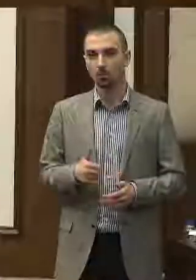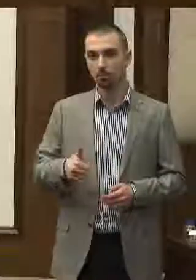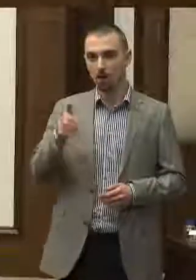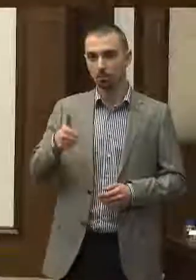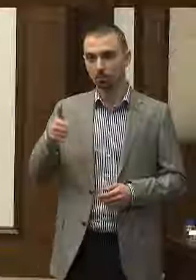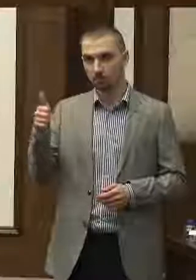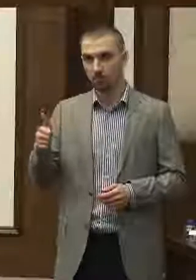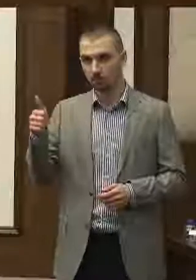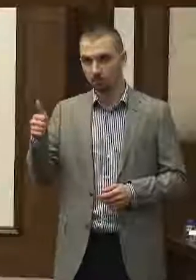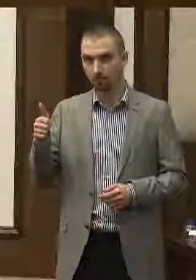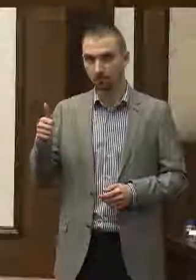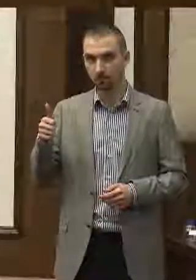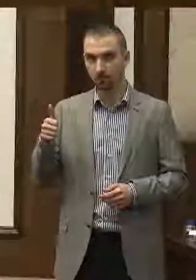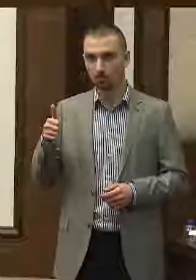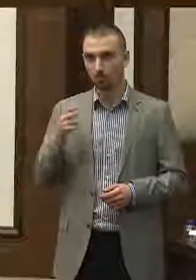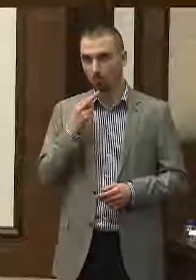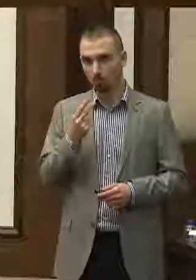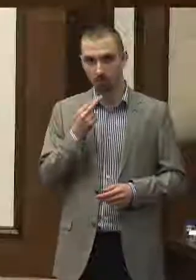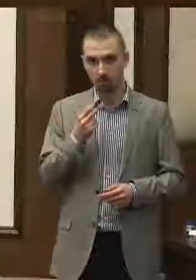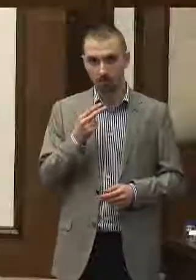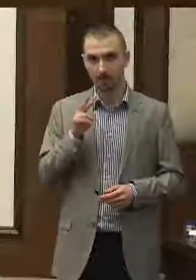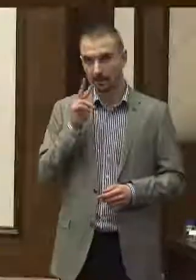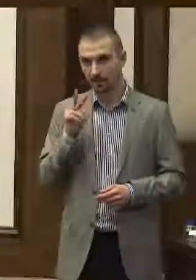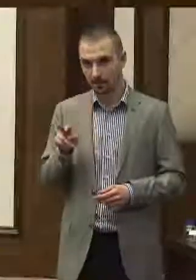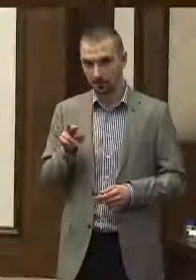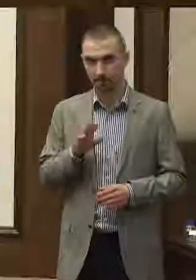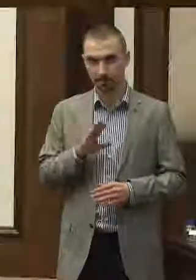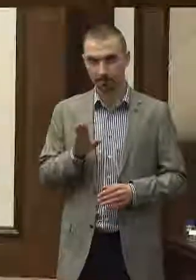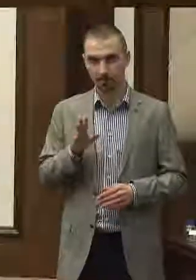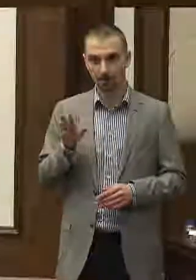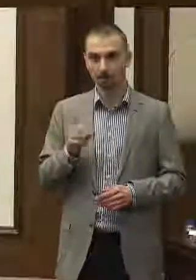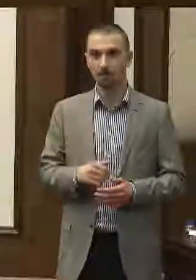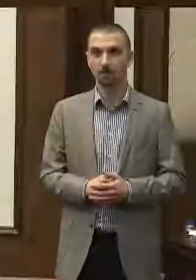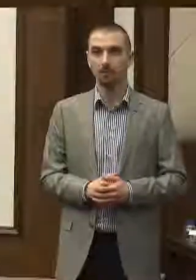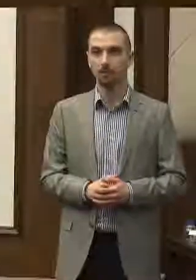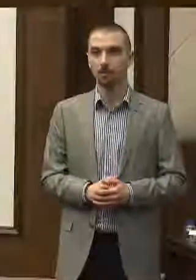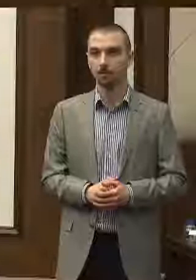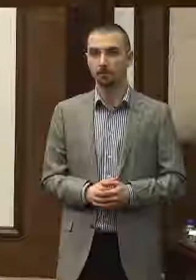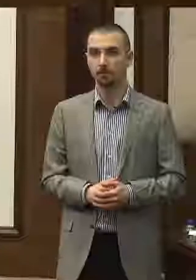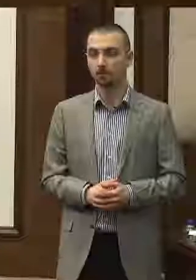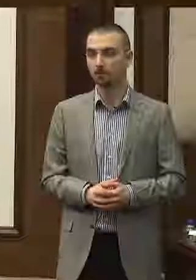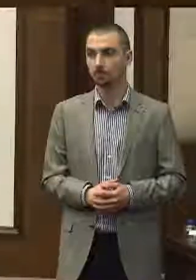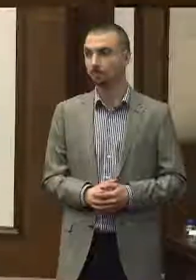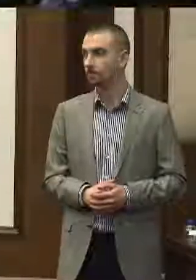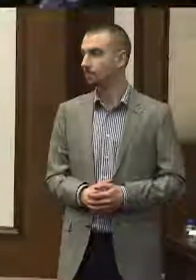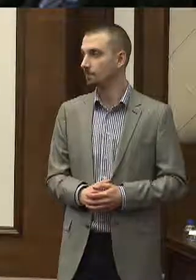başkanımızın sunumlarını izledim. İzledik bir saat.